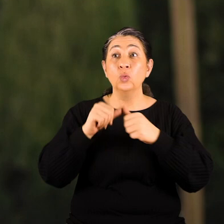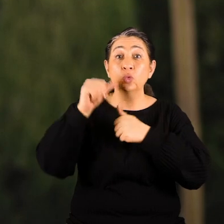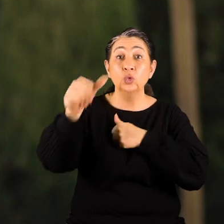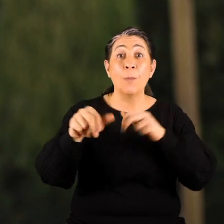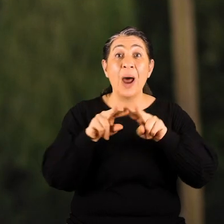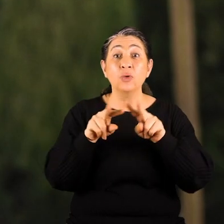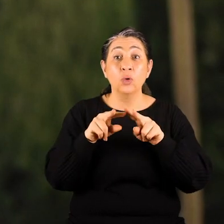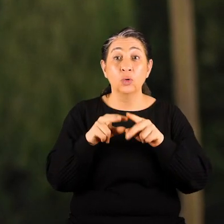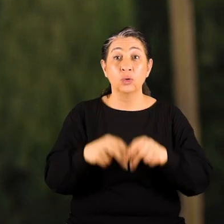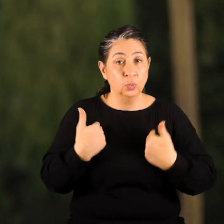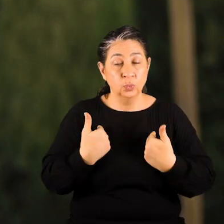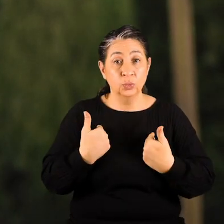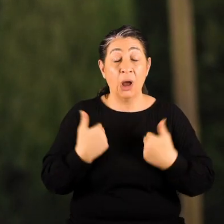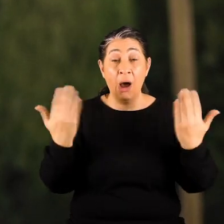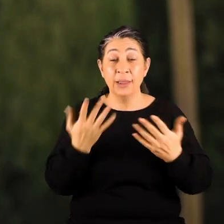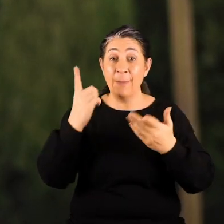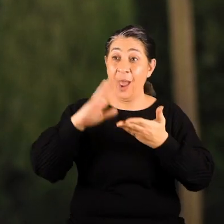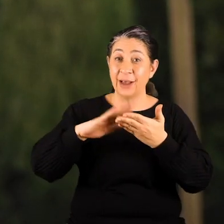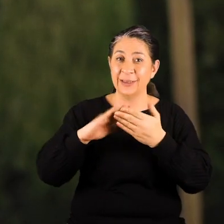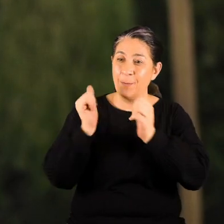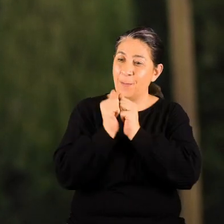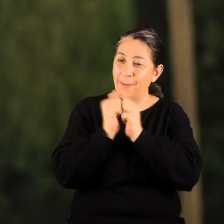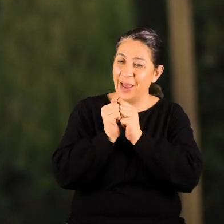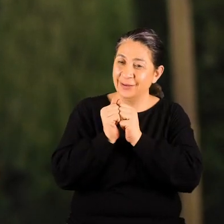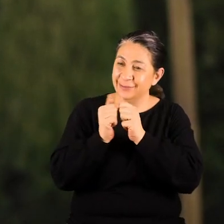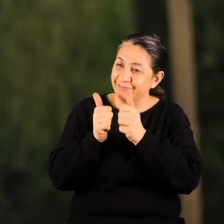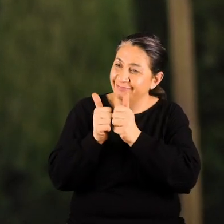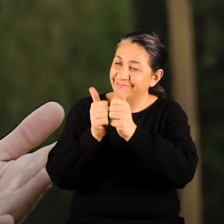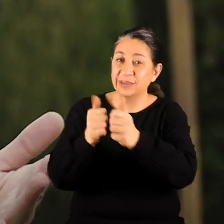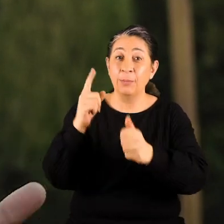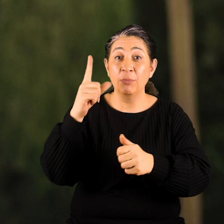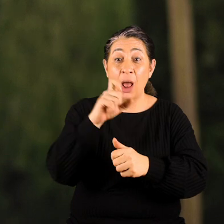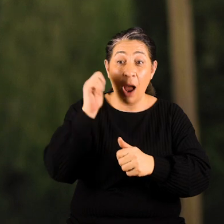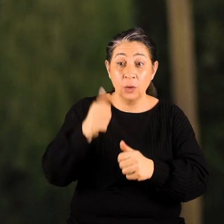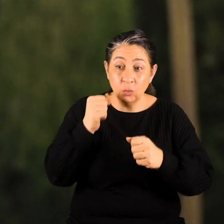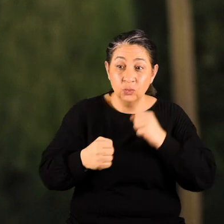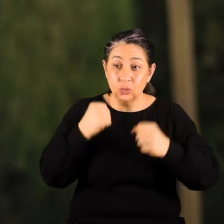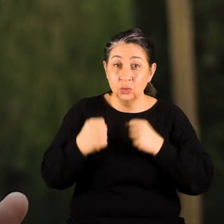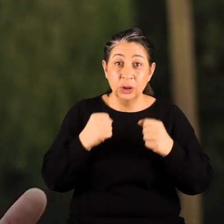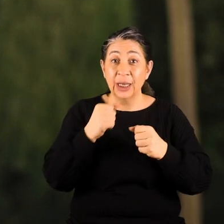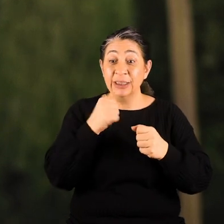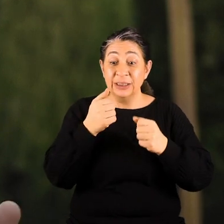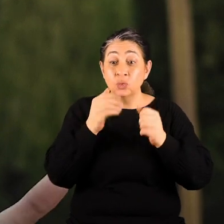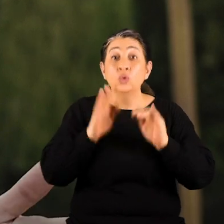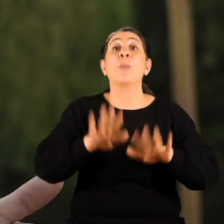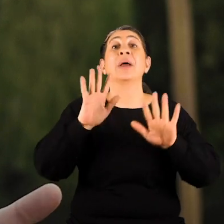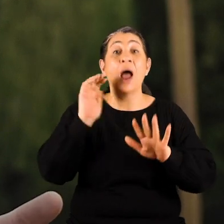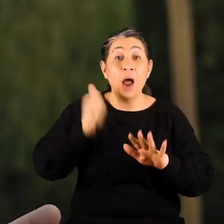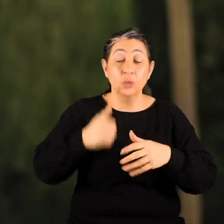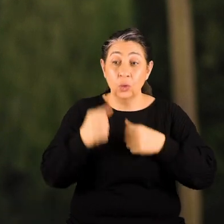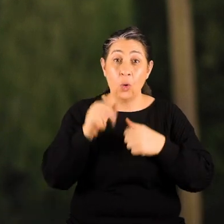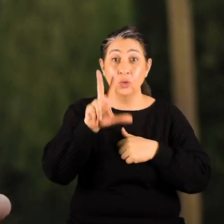koştum. Hatta bir arkadaşa eşlik etmek için koştum. Çünkü o kadar bir aylık her gün koşunun üstüne hiç aralıksız her gün koştum.